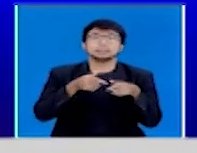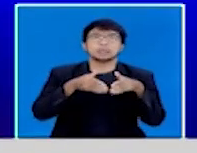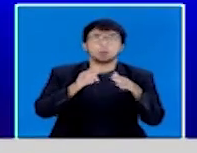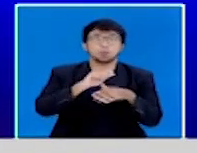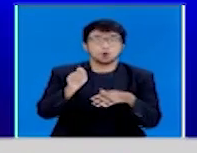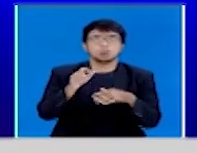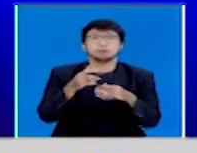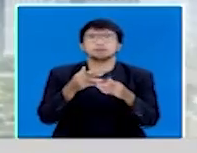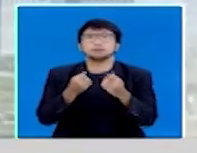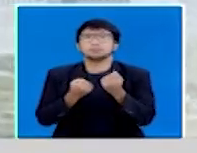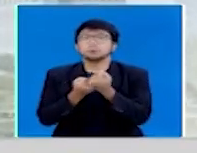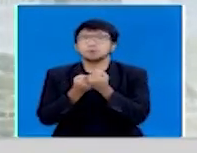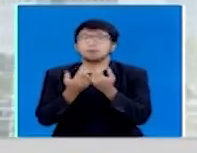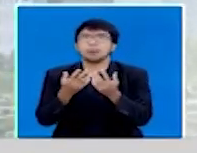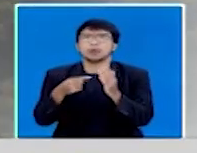digital.